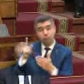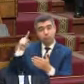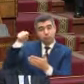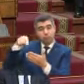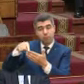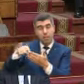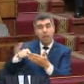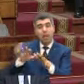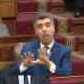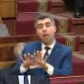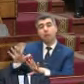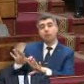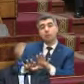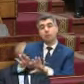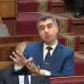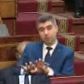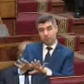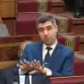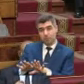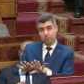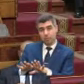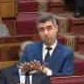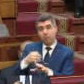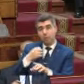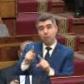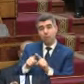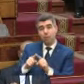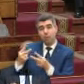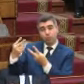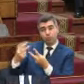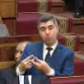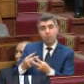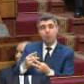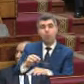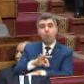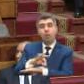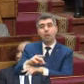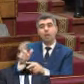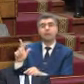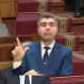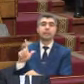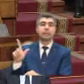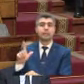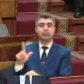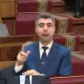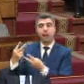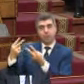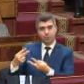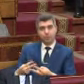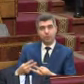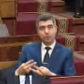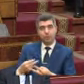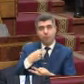لأكادير، أولا كيجي واحد الموظف نهار الاثنين، وهادو الناس كلهم اللي مرتبطين بالاجواء ديال يعني